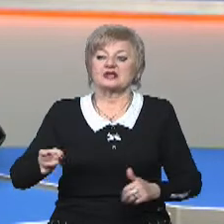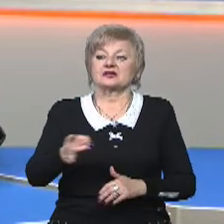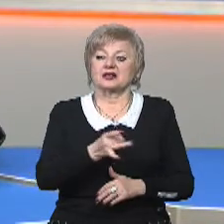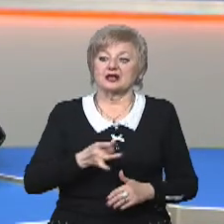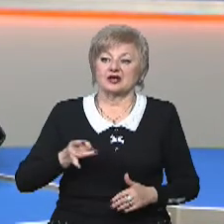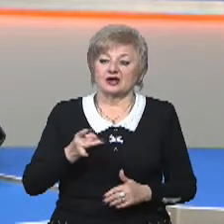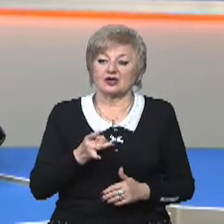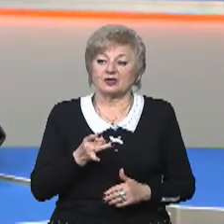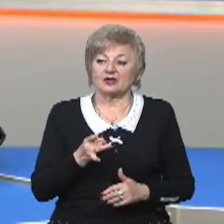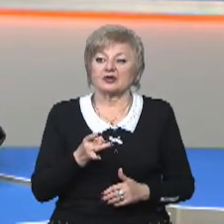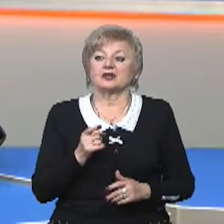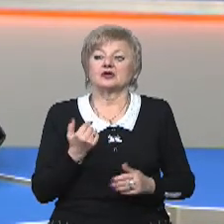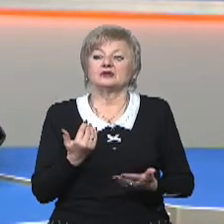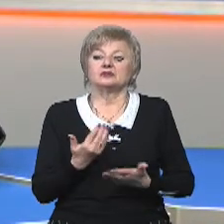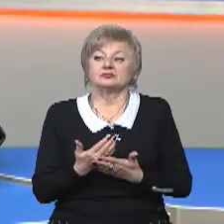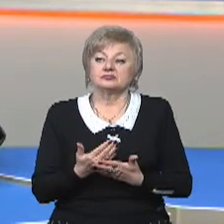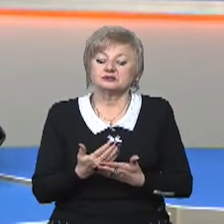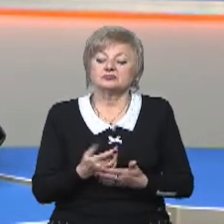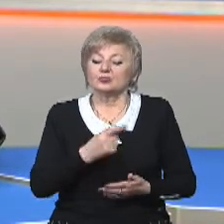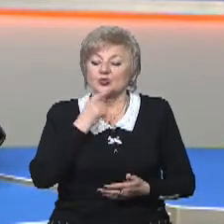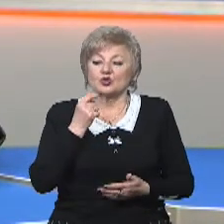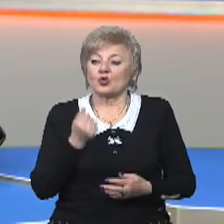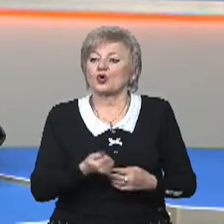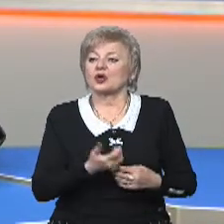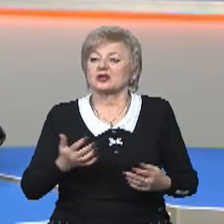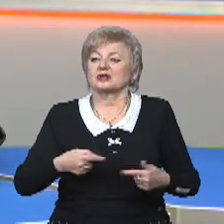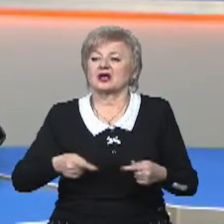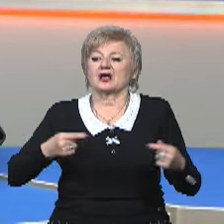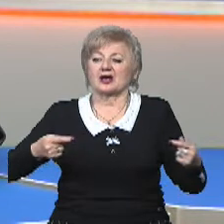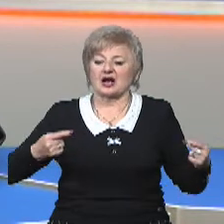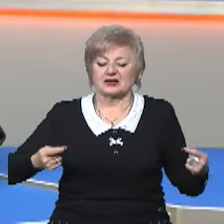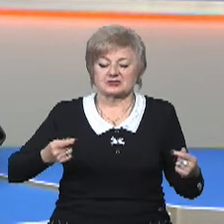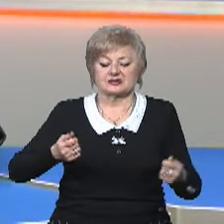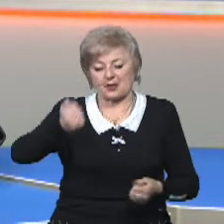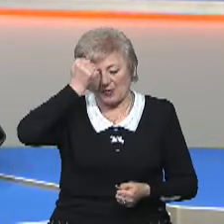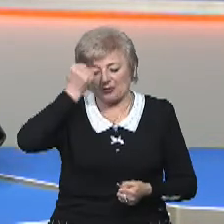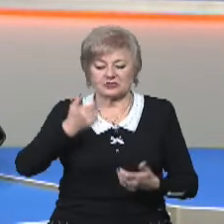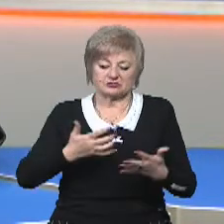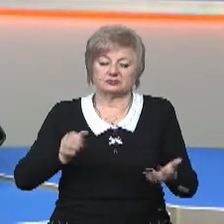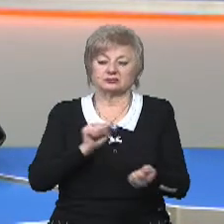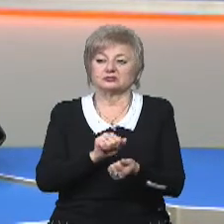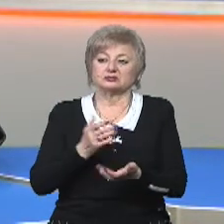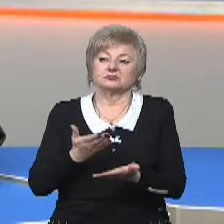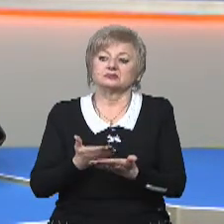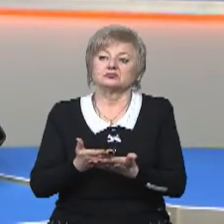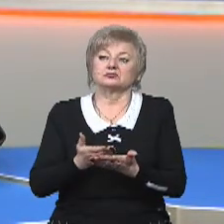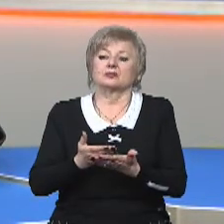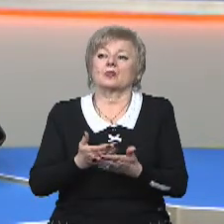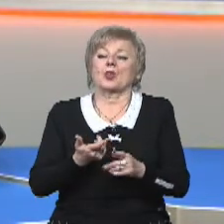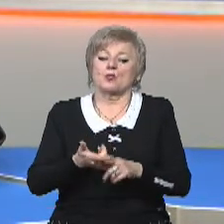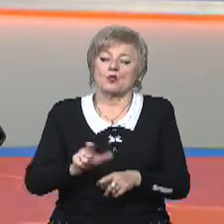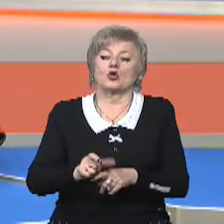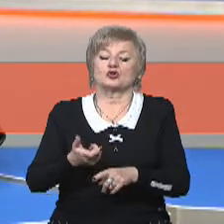де зосереджена велика кількість різнодобових археологічних пам'яток. Серед них все більше і